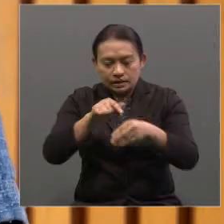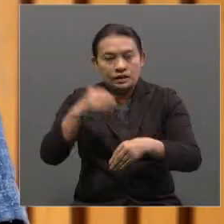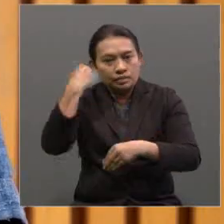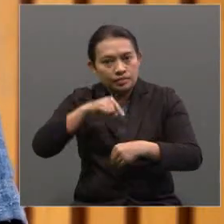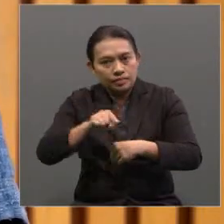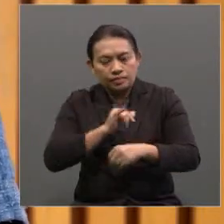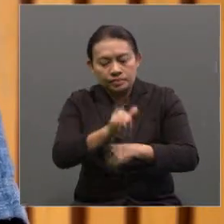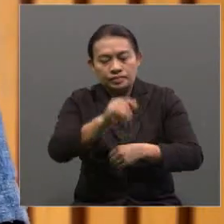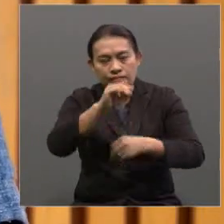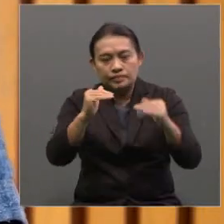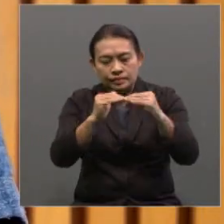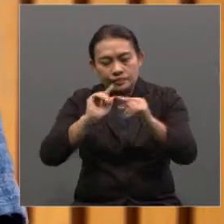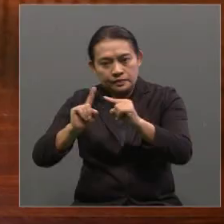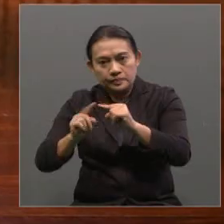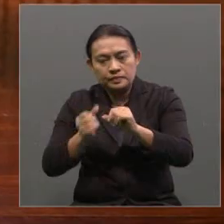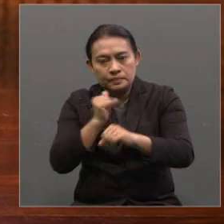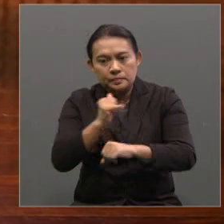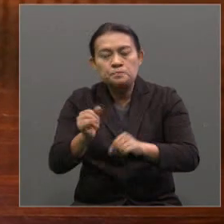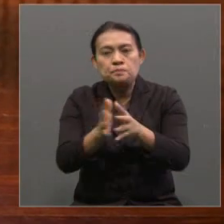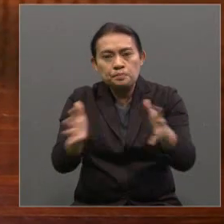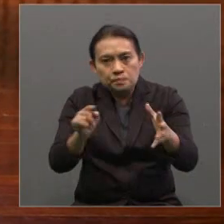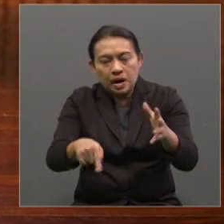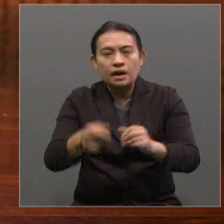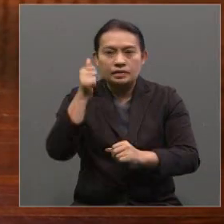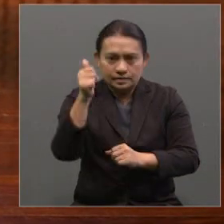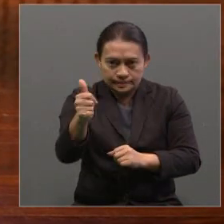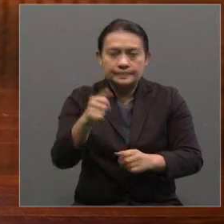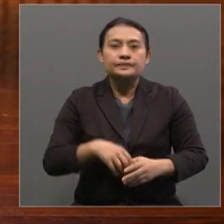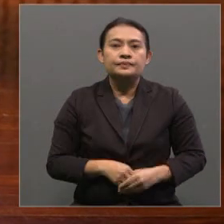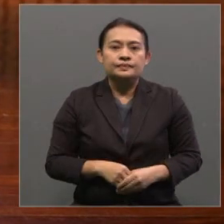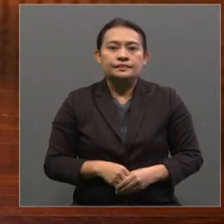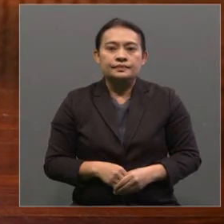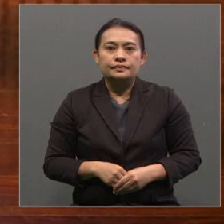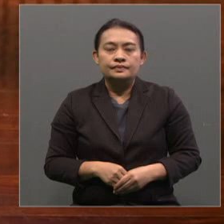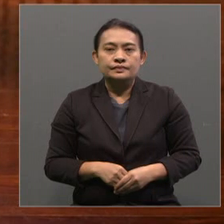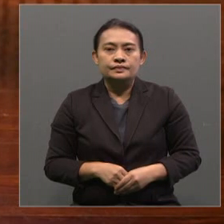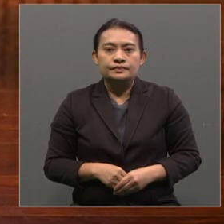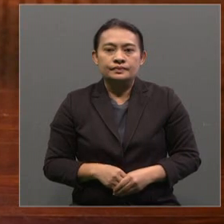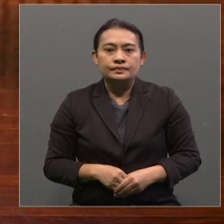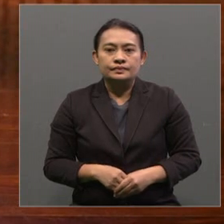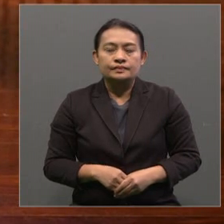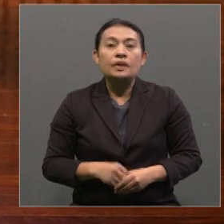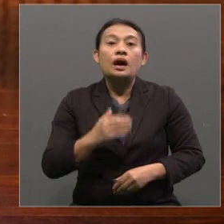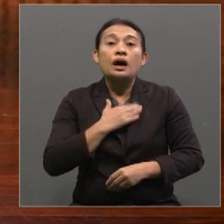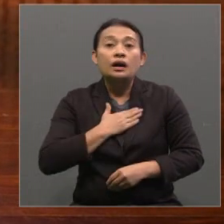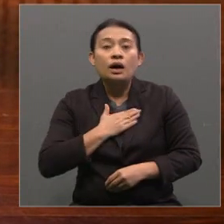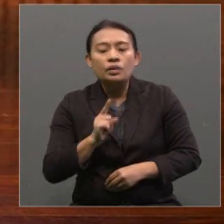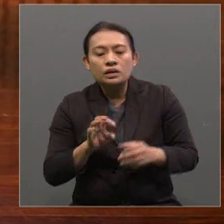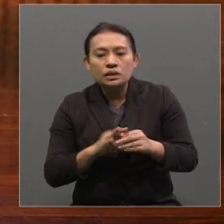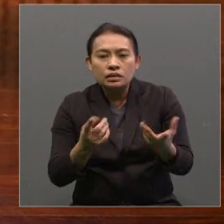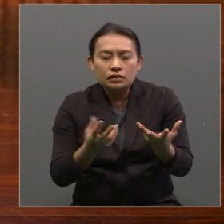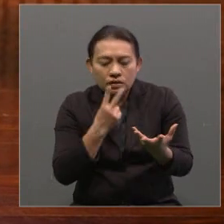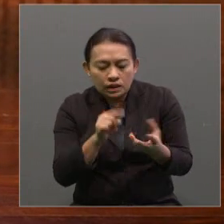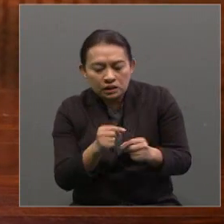เยอะๆเนี่ยนะครับในมุมของผมนะมันเป็นเครื่องมือที่ดีที่สุดในการที่เราบอกว่าเราไม่อยากเห็นการรับประหารอีก